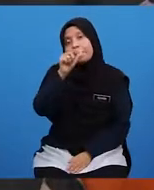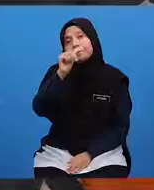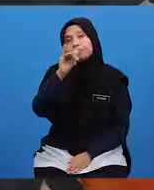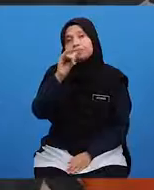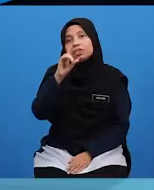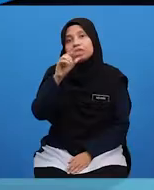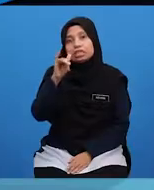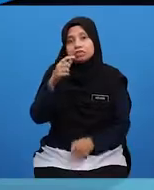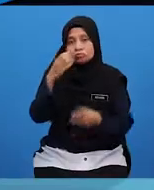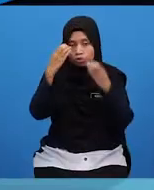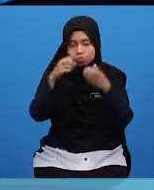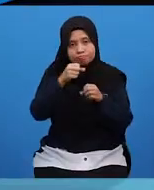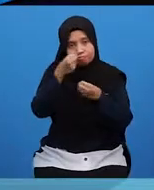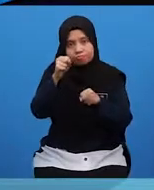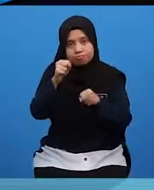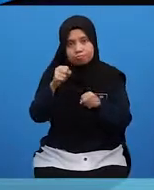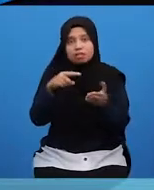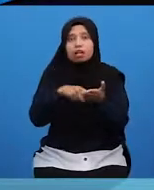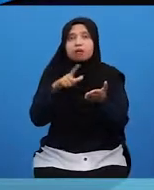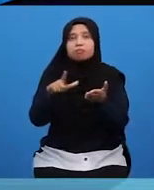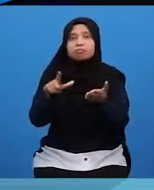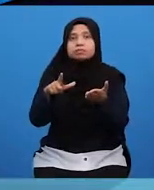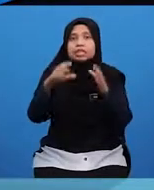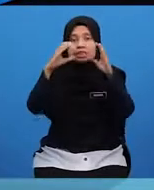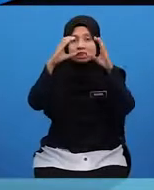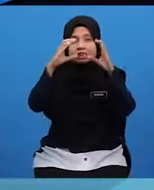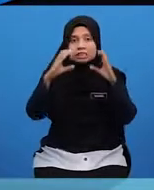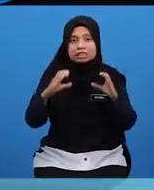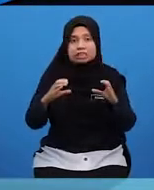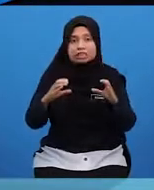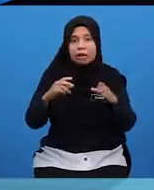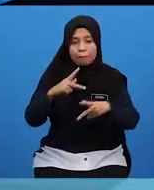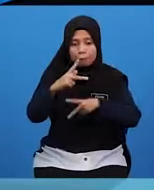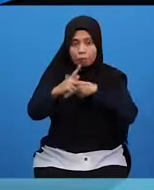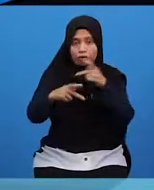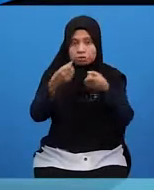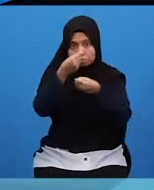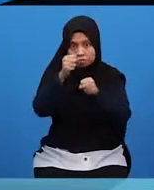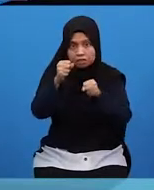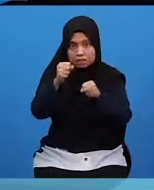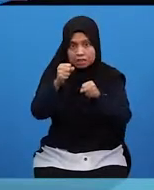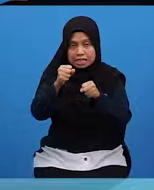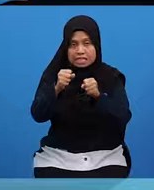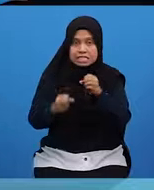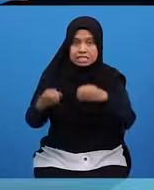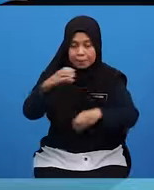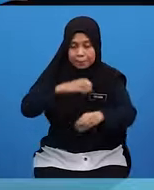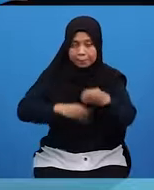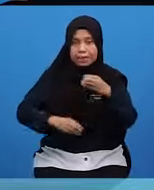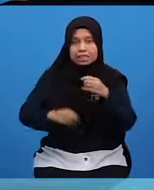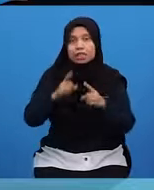Jom! Ini adalah carta alih proses penyediaan sebatian lilin batik